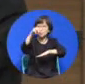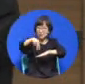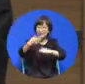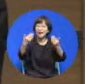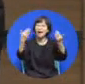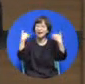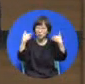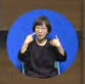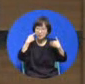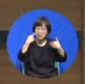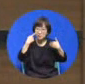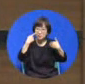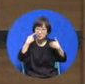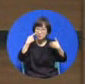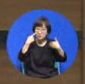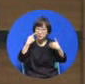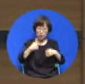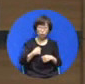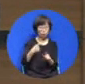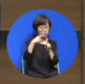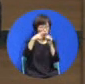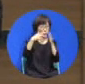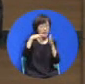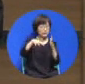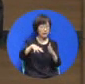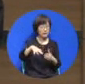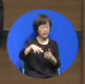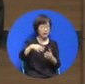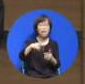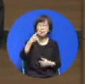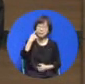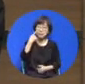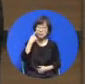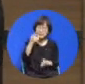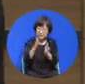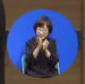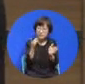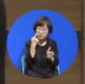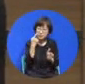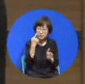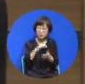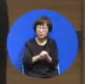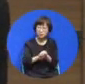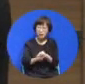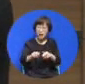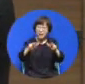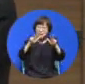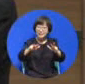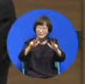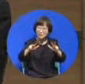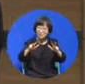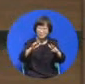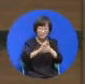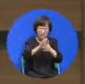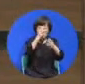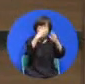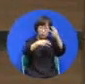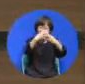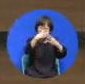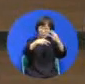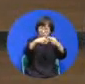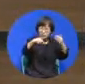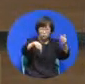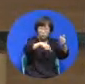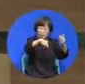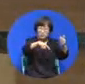concentration. 우리 교회에서 한번 해볼 필요 있습니다. There is a need for us to try this in our church. 지금 아이들 가운데 치유 대상자